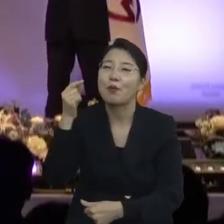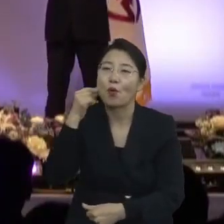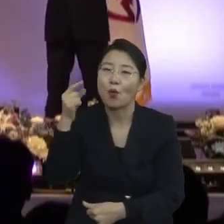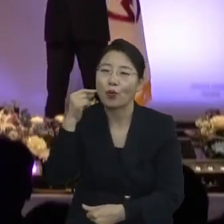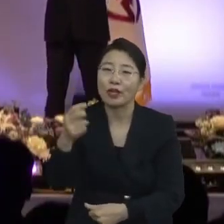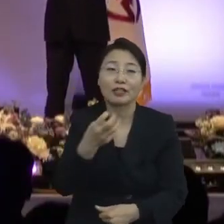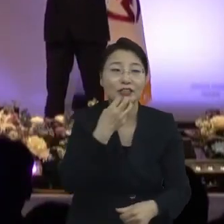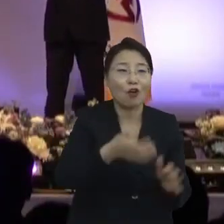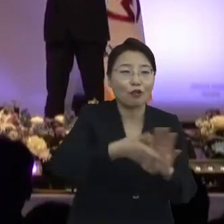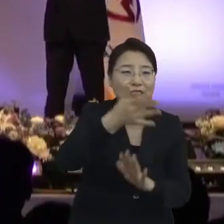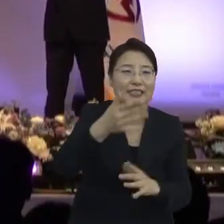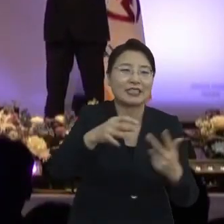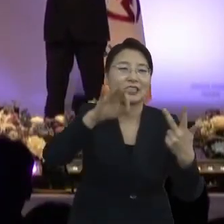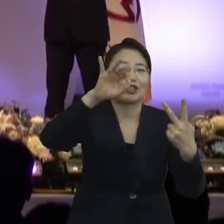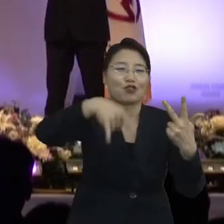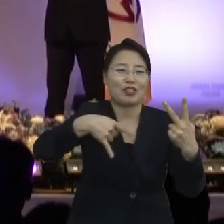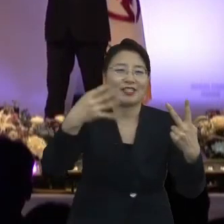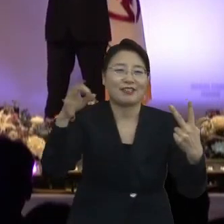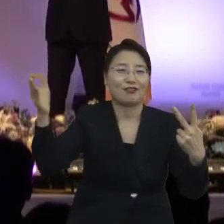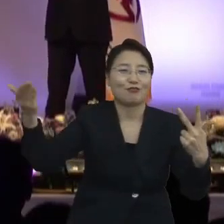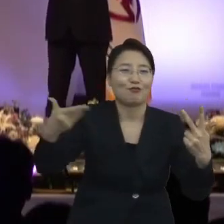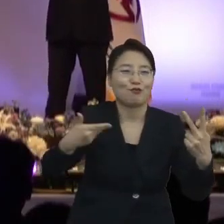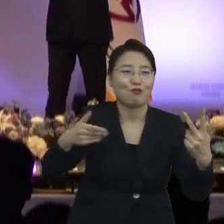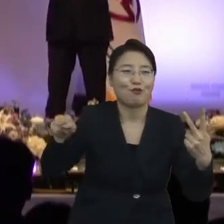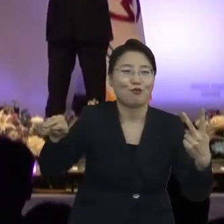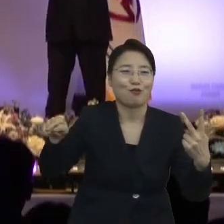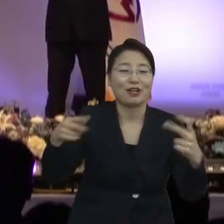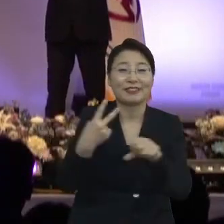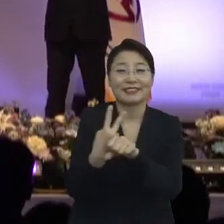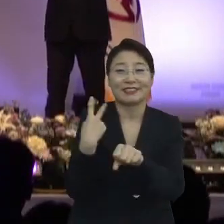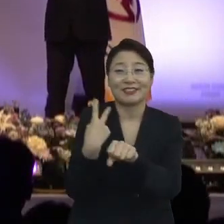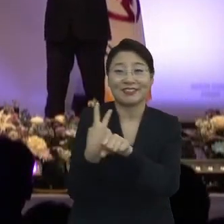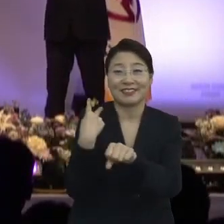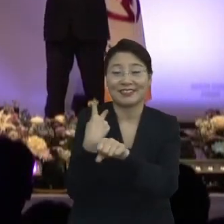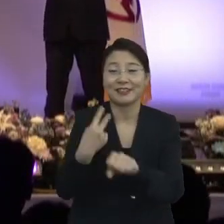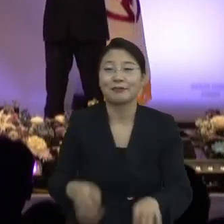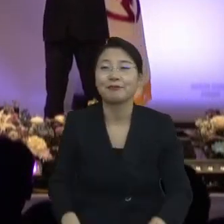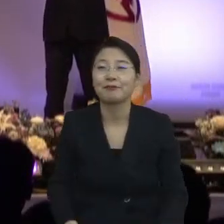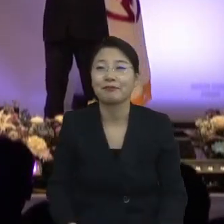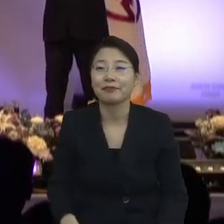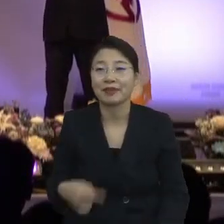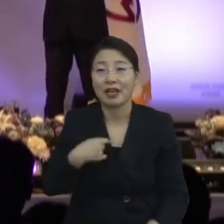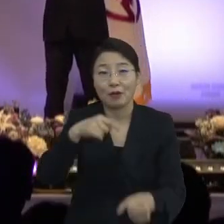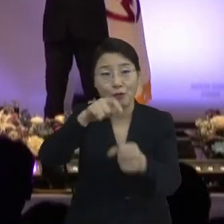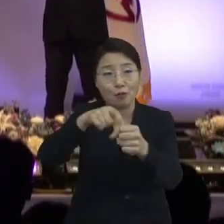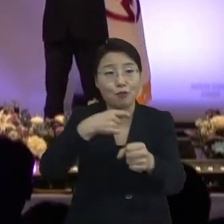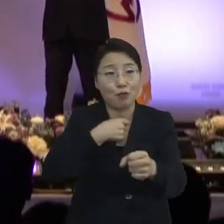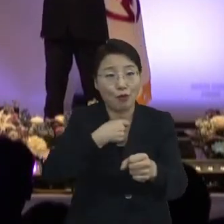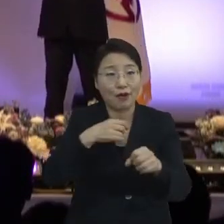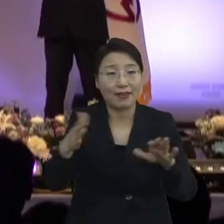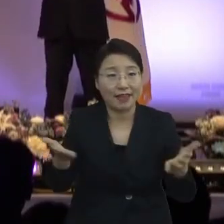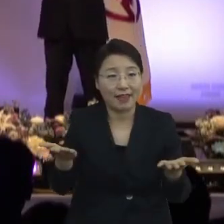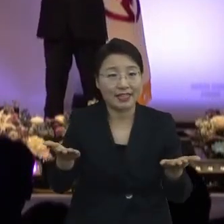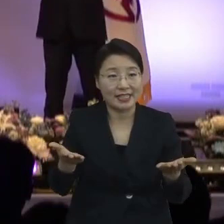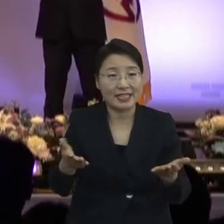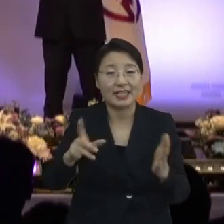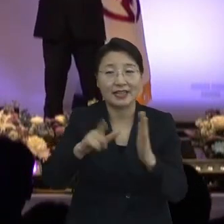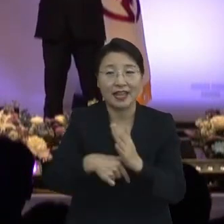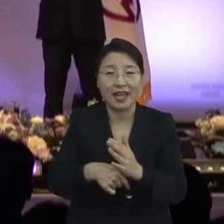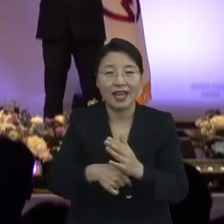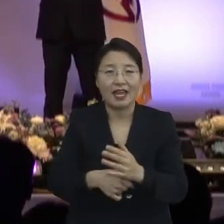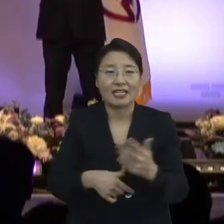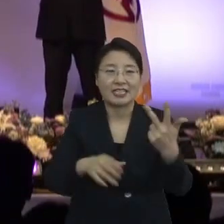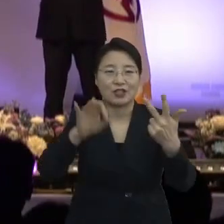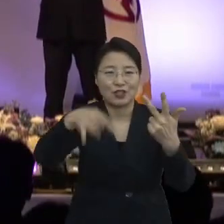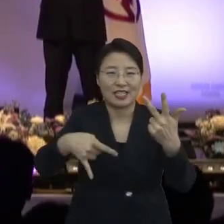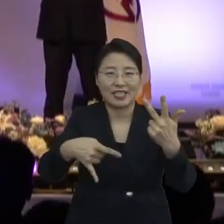7위 설정을 해준 게 지금 2년 됐습니다. 제 목표는 임기 중에 5위까지 되는 게